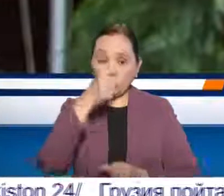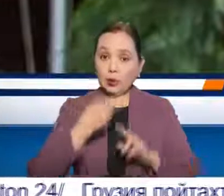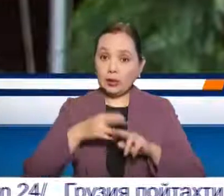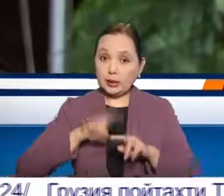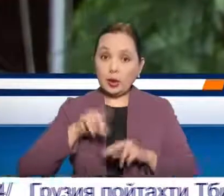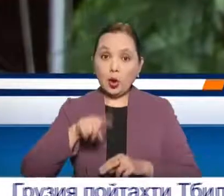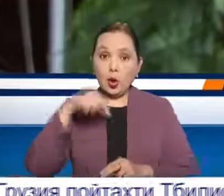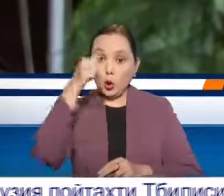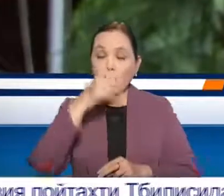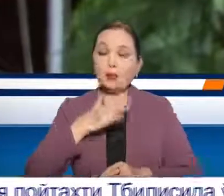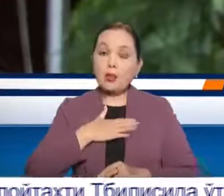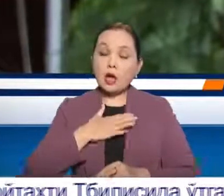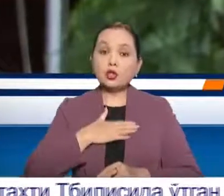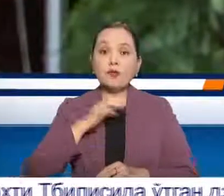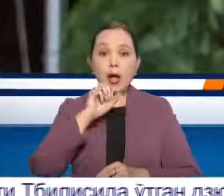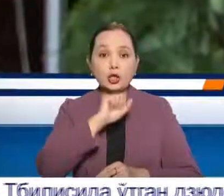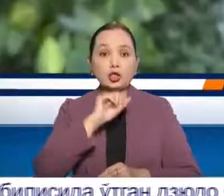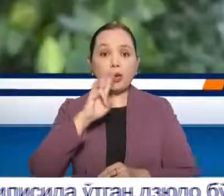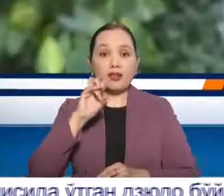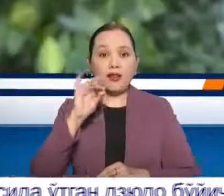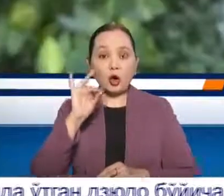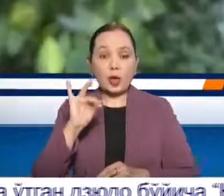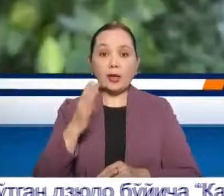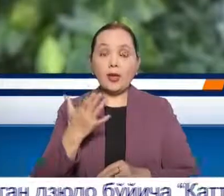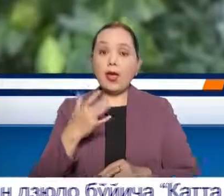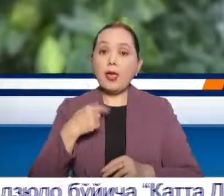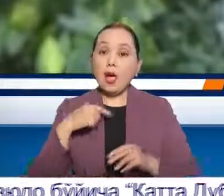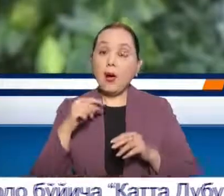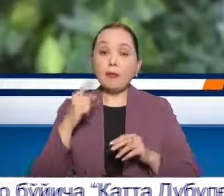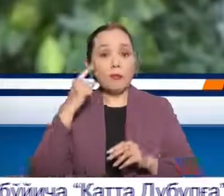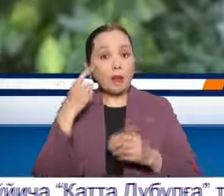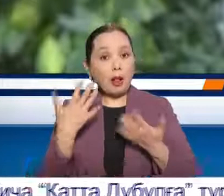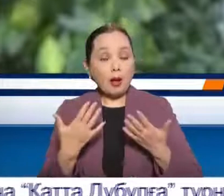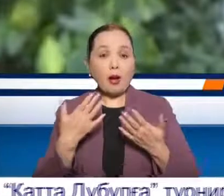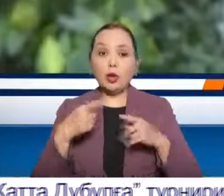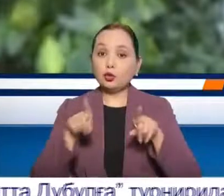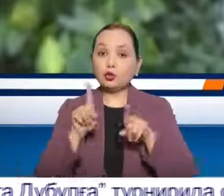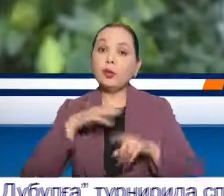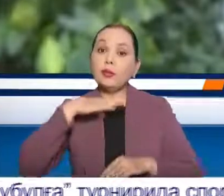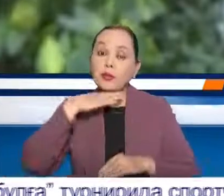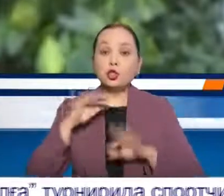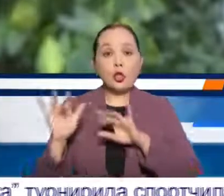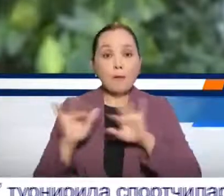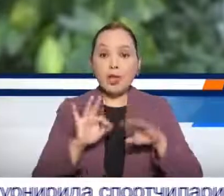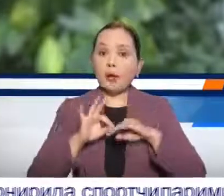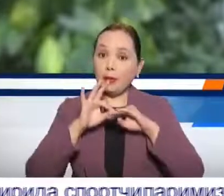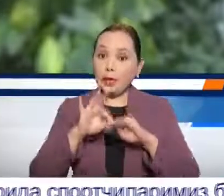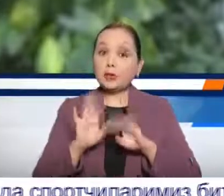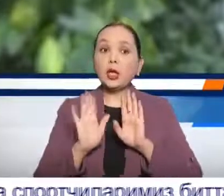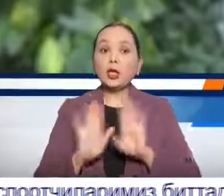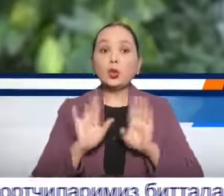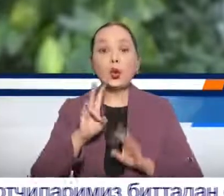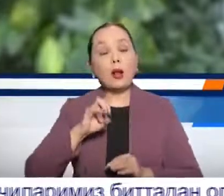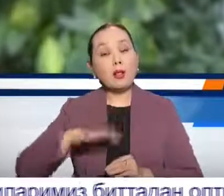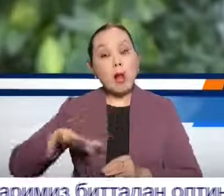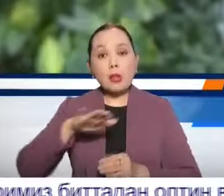год нашего Алишера Наваи. И я полагаю, что пройдут у нас еще достаточно мероприятий, не только на